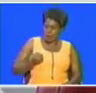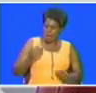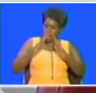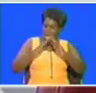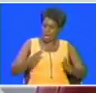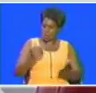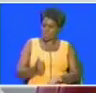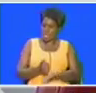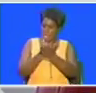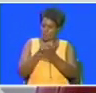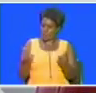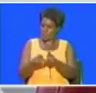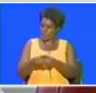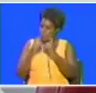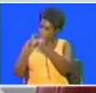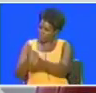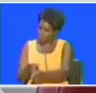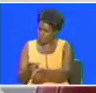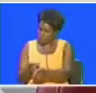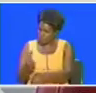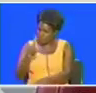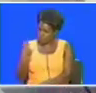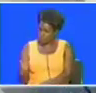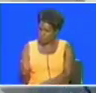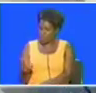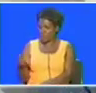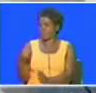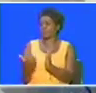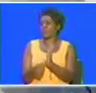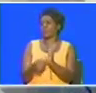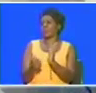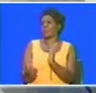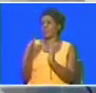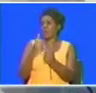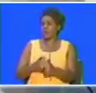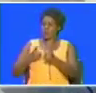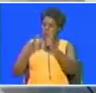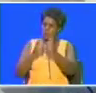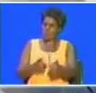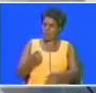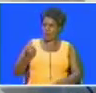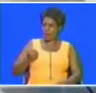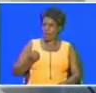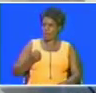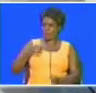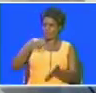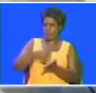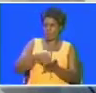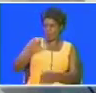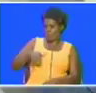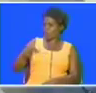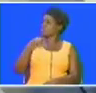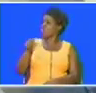msichana wa kazi ambaye mmeishi naye miaka 5 pia anapaswa kuletewa zawadi ama inaleta shida? Hiyo huwa inaleta shida. Manake zawadi ya msichana pale nyumbani inahusu mama. Haikuhusu wewe